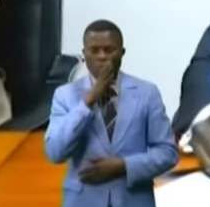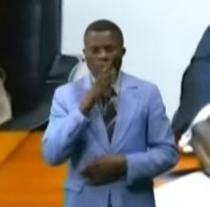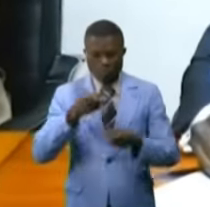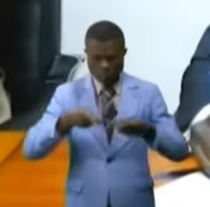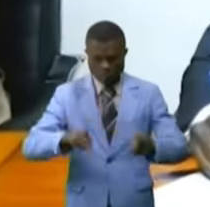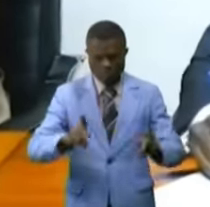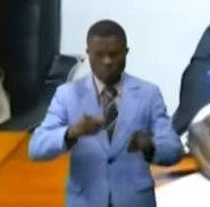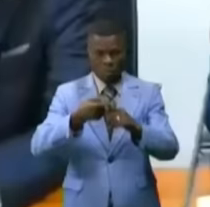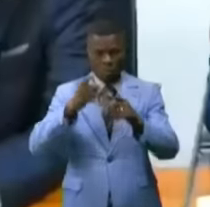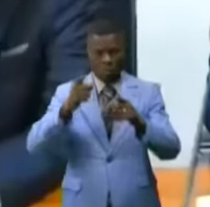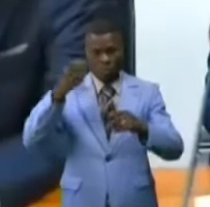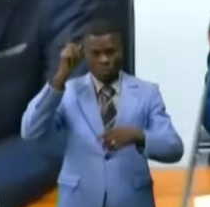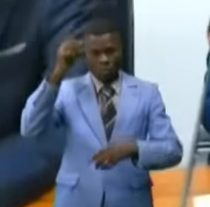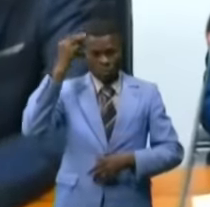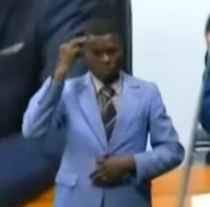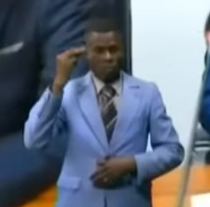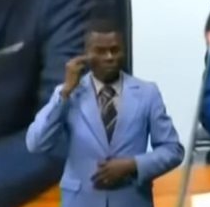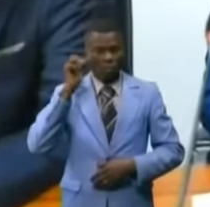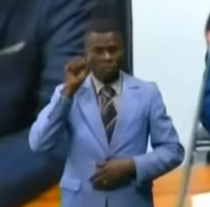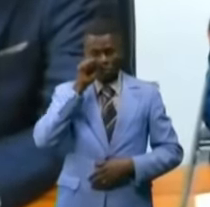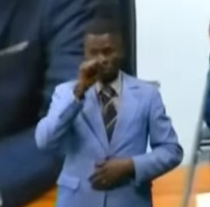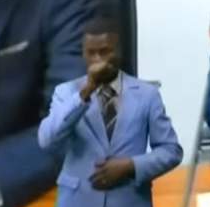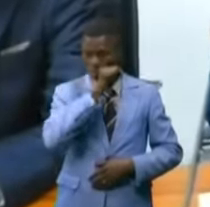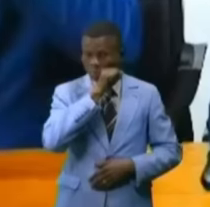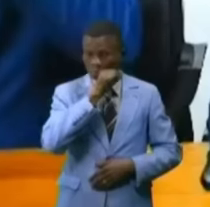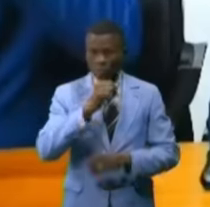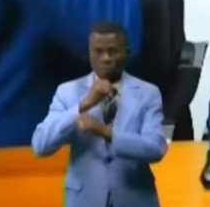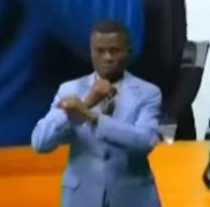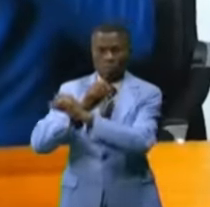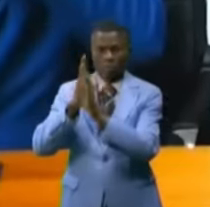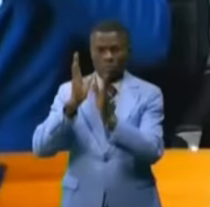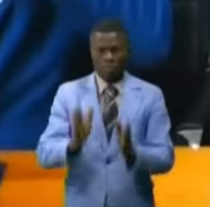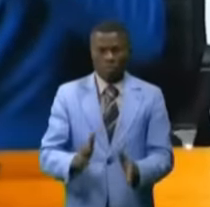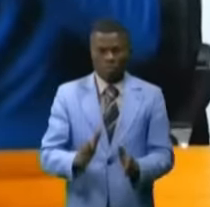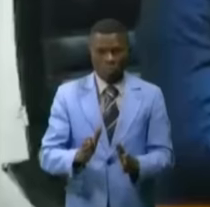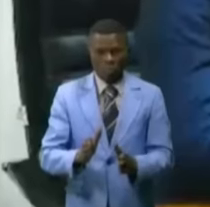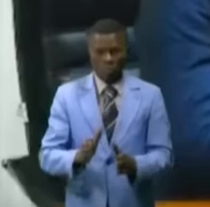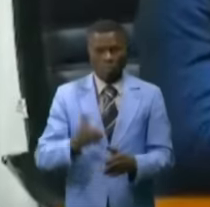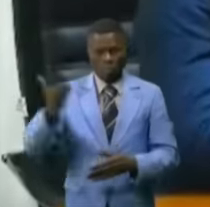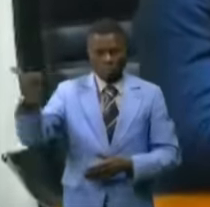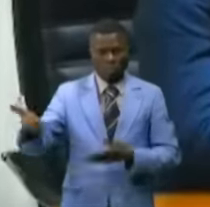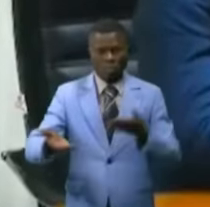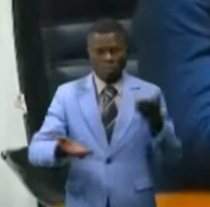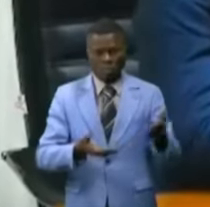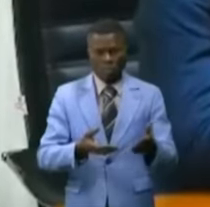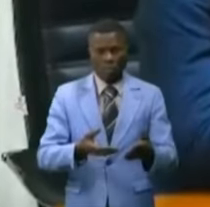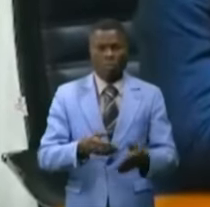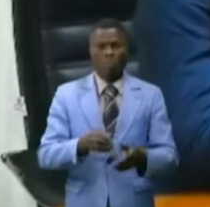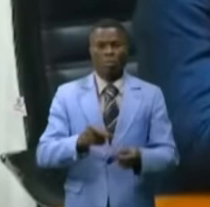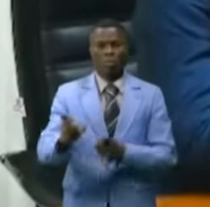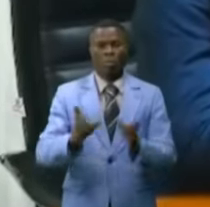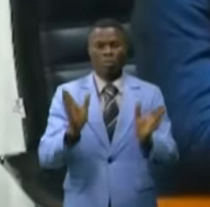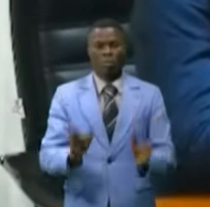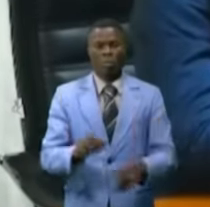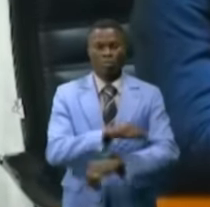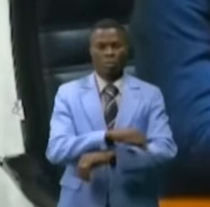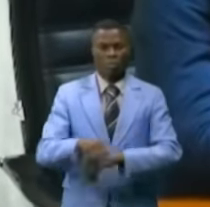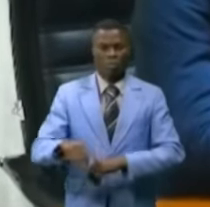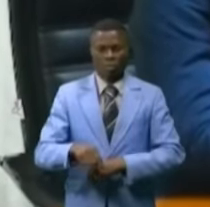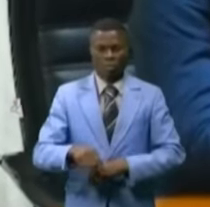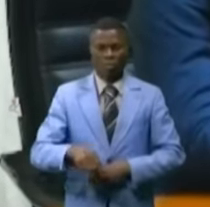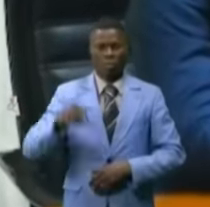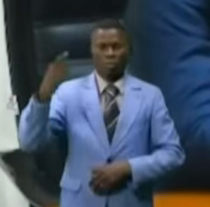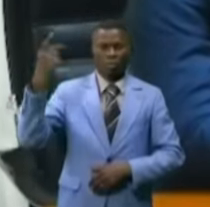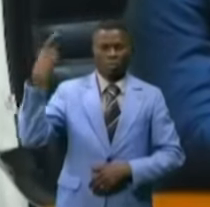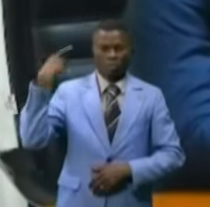du chef du gouvernement Samalukonde, les syndicalistes des CIRAP ont été reçus par le directeur des cabinets, Paul